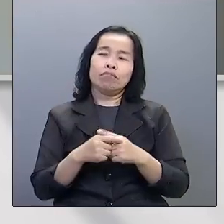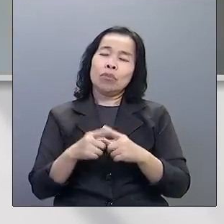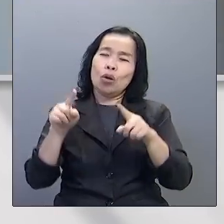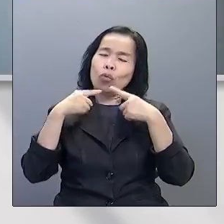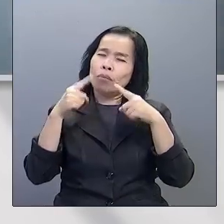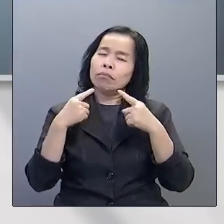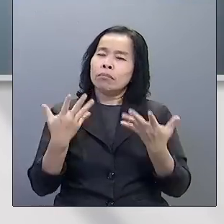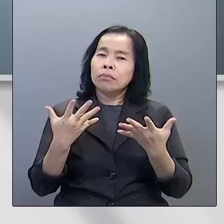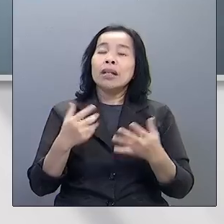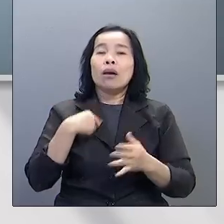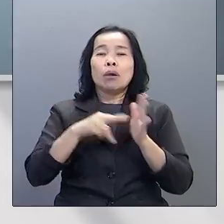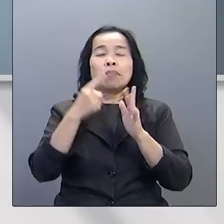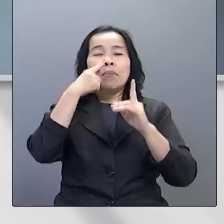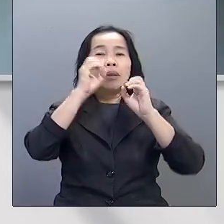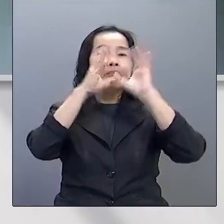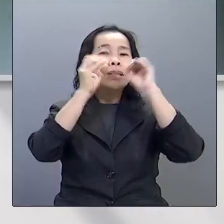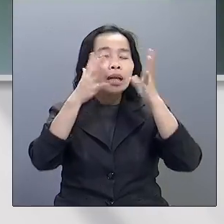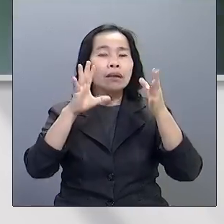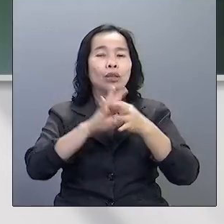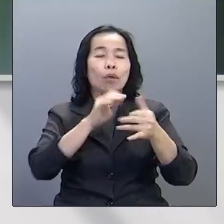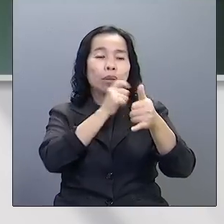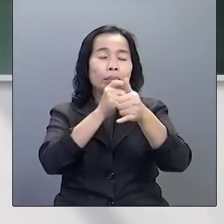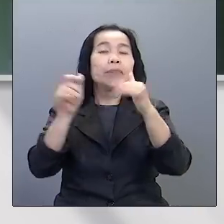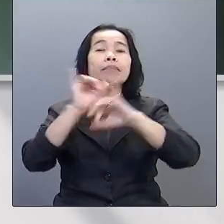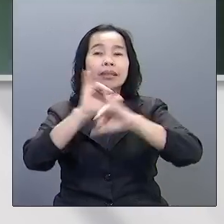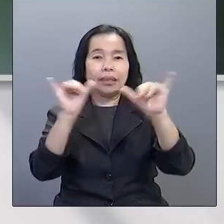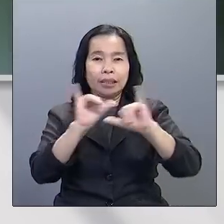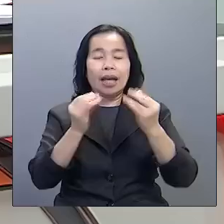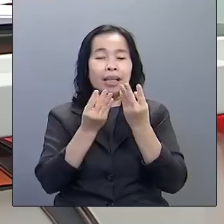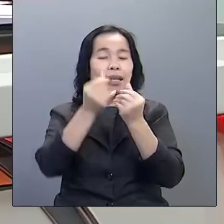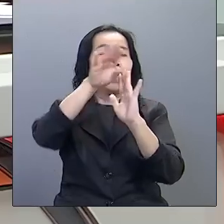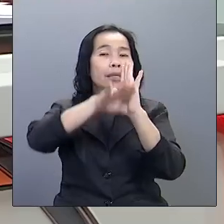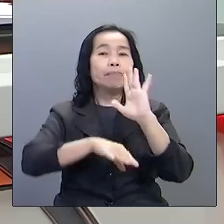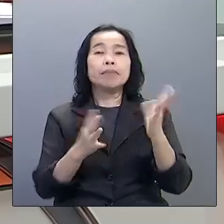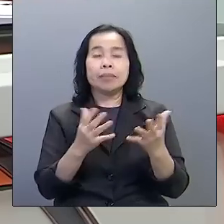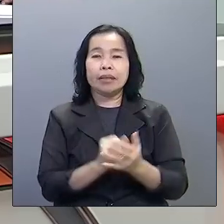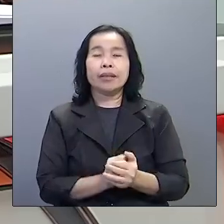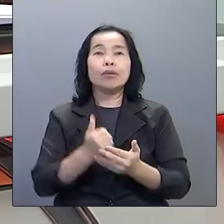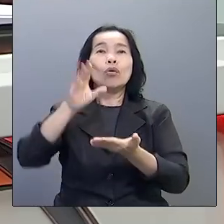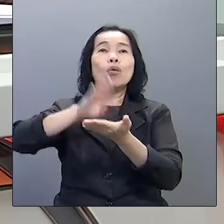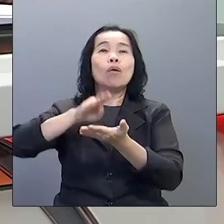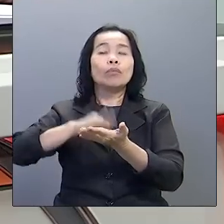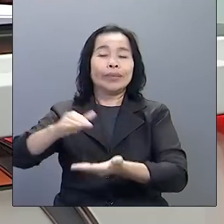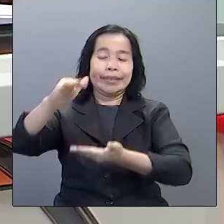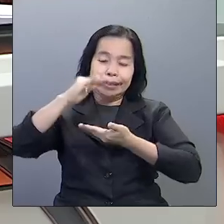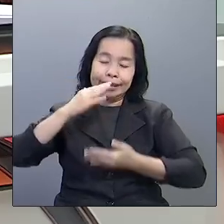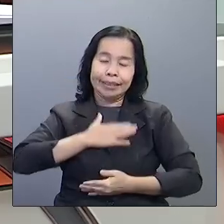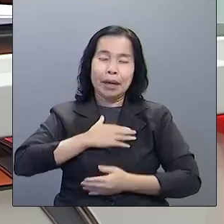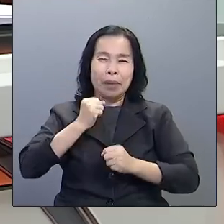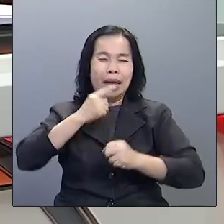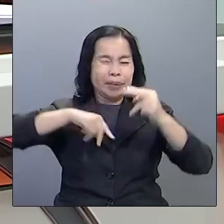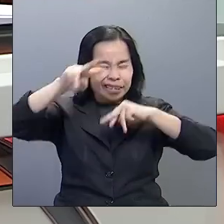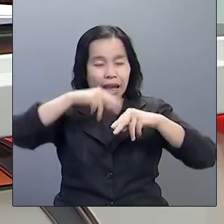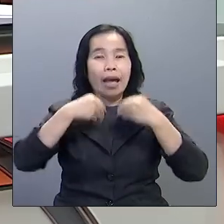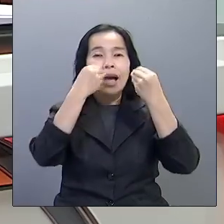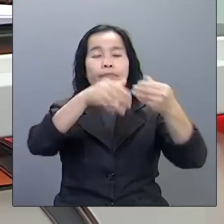ลานี้เนื่องจากยังไม่ถึงขั้นตอนของการตรวจสอบรายละเอียดทั้งหมดค่ะนี่เป็นข้อมูลที่เราพยายามจะตรวจสอบมาให้คุณผู้ช